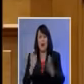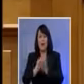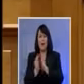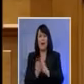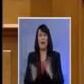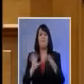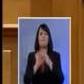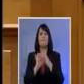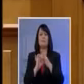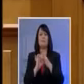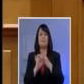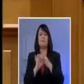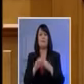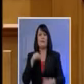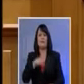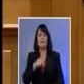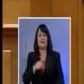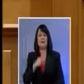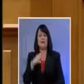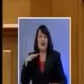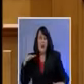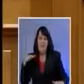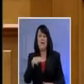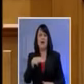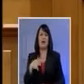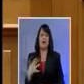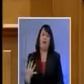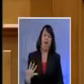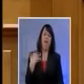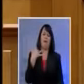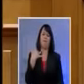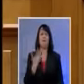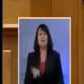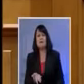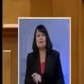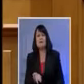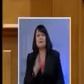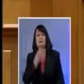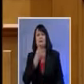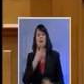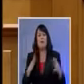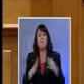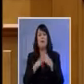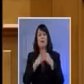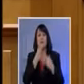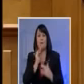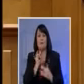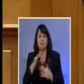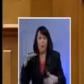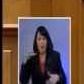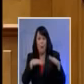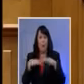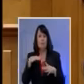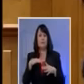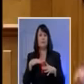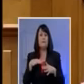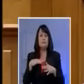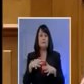έχετε επιδοθεί σε μια λυσόδη επίθεση, σε έναν αδυσόπιτο πόλεμο, κατά